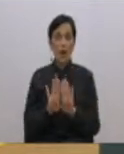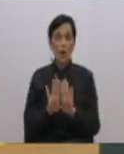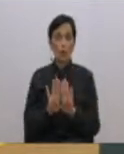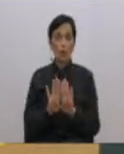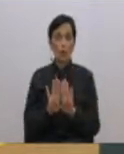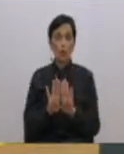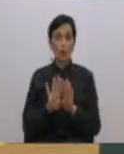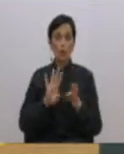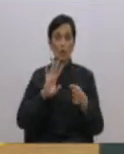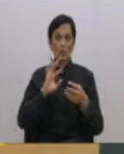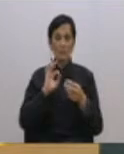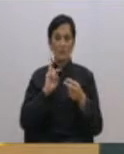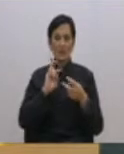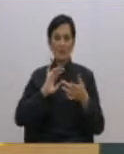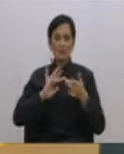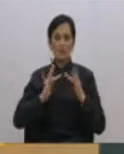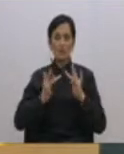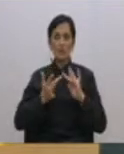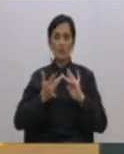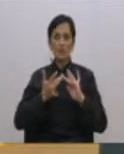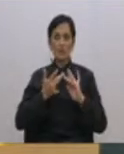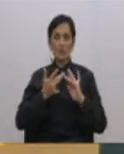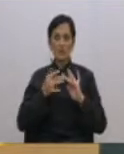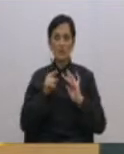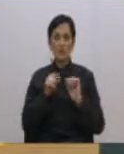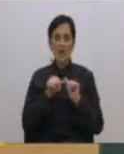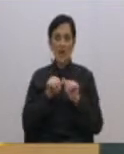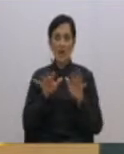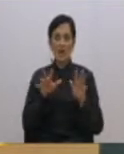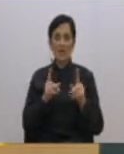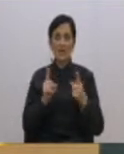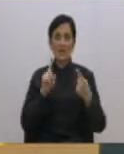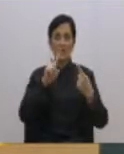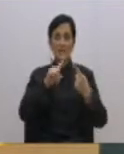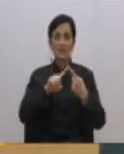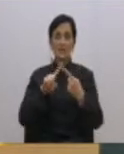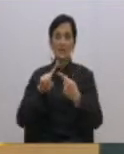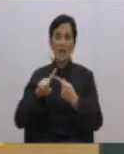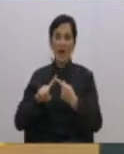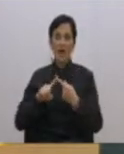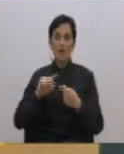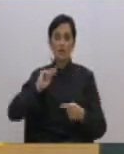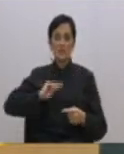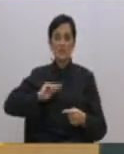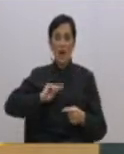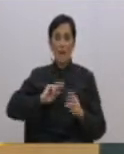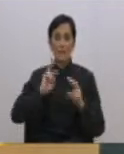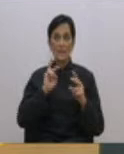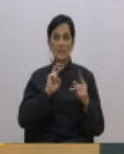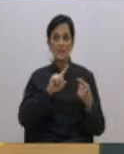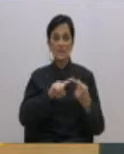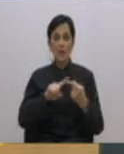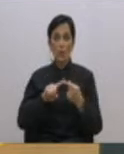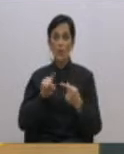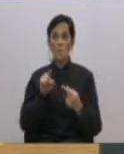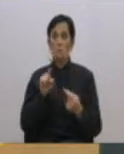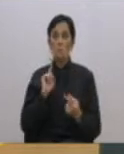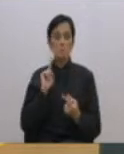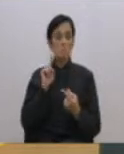ოპტიკურ ბოჭკოვანი ქსელი, რომელიც დააკავშირებს გარკვეულ სამსახურებს არ იქნება